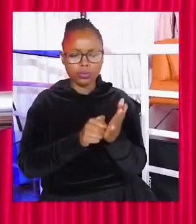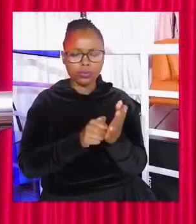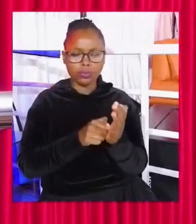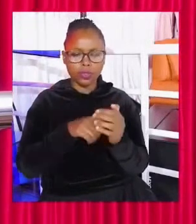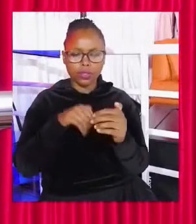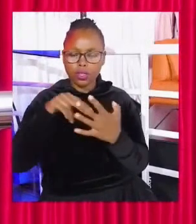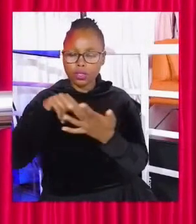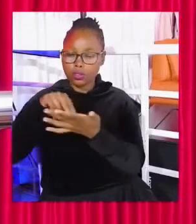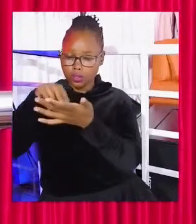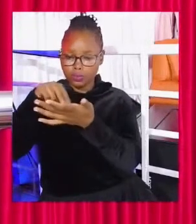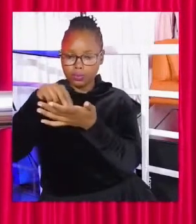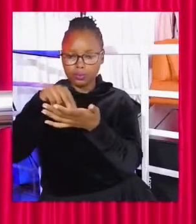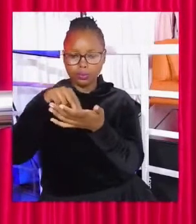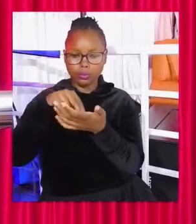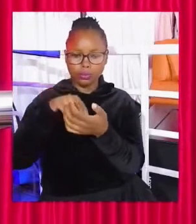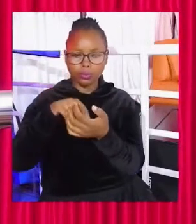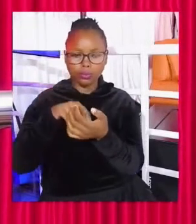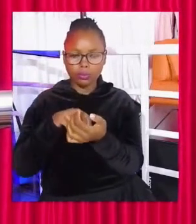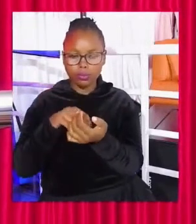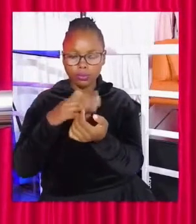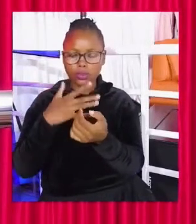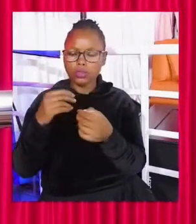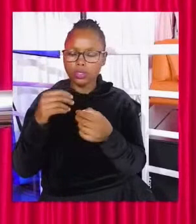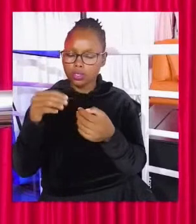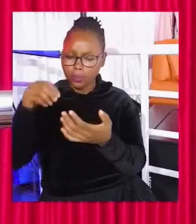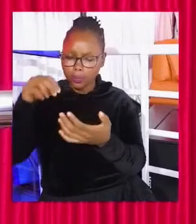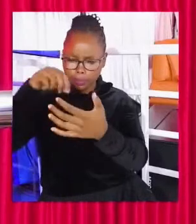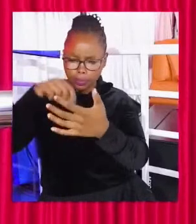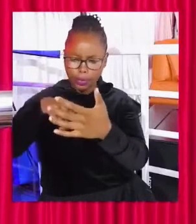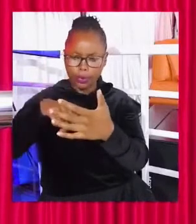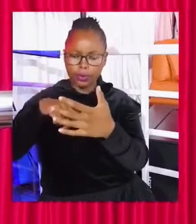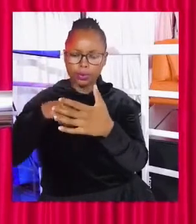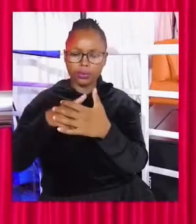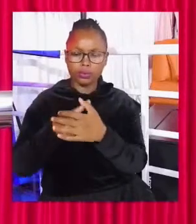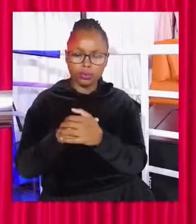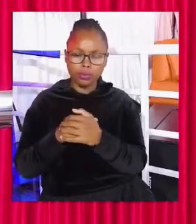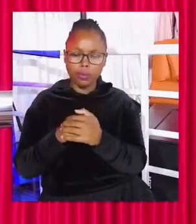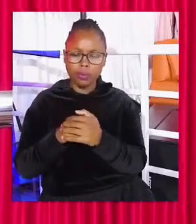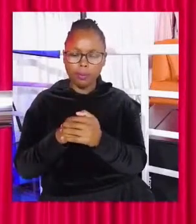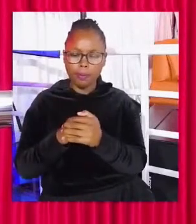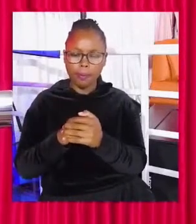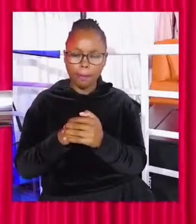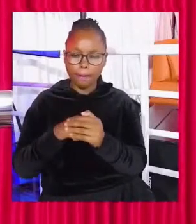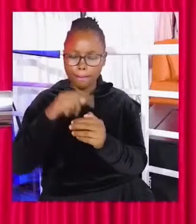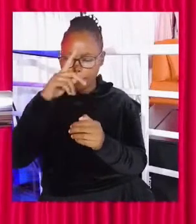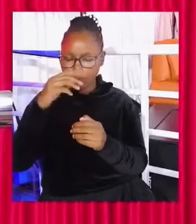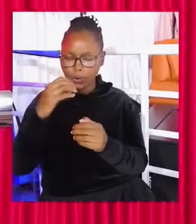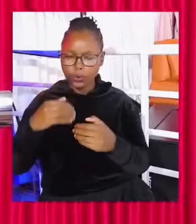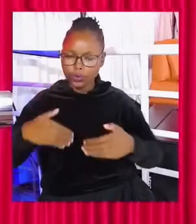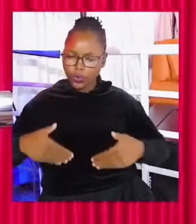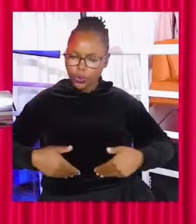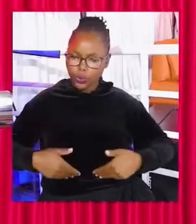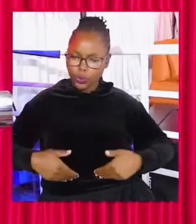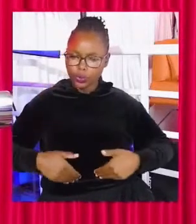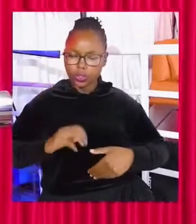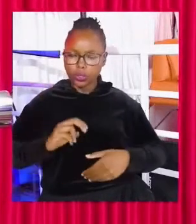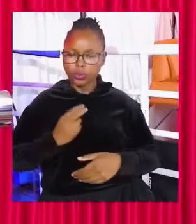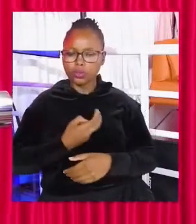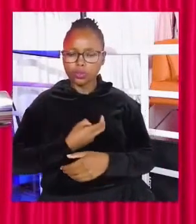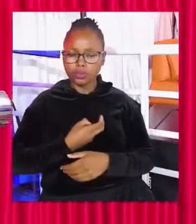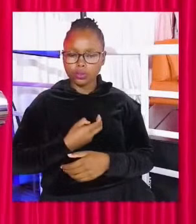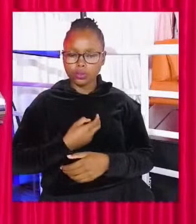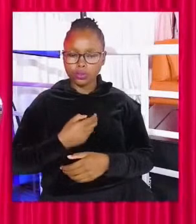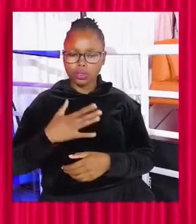mete Marotoma Maria mehadete Maroharagana Netodo wanake na iretu Maroharagana Ona